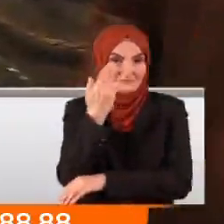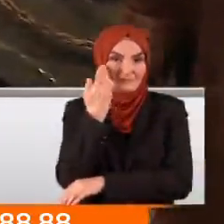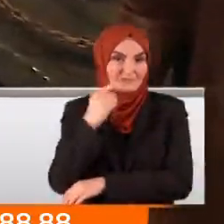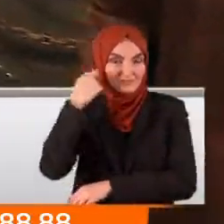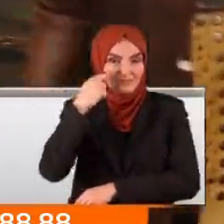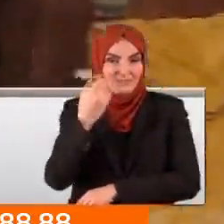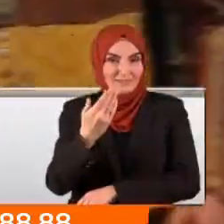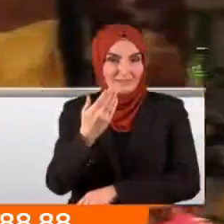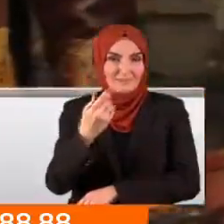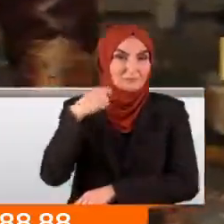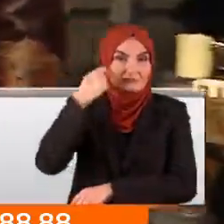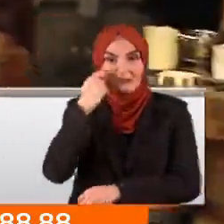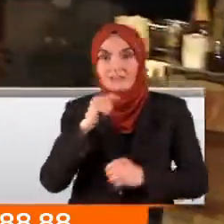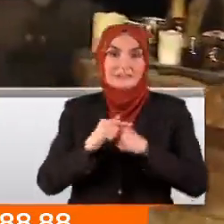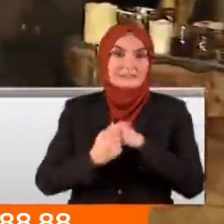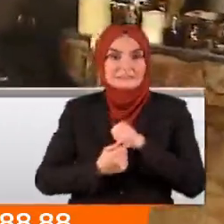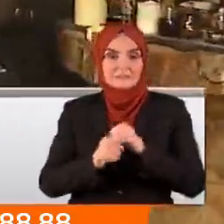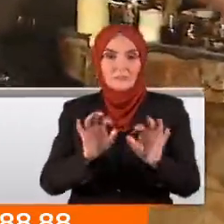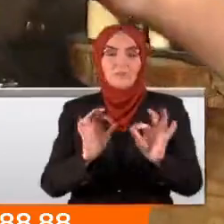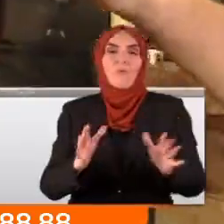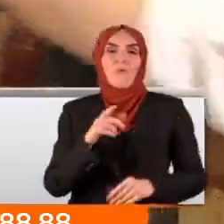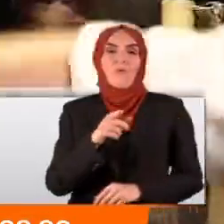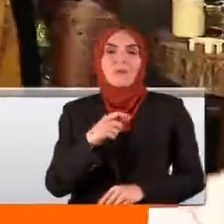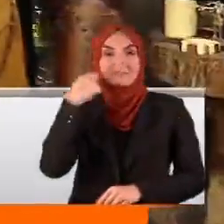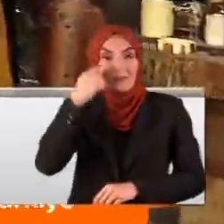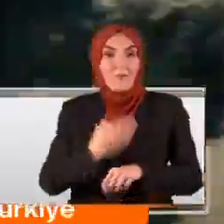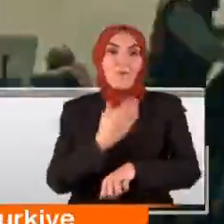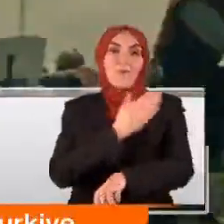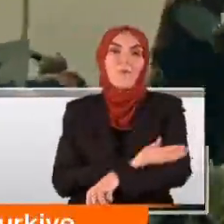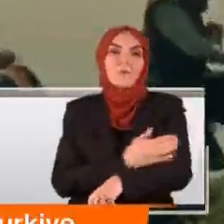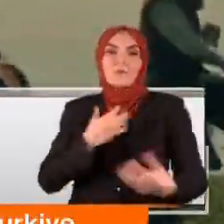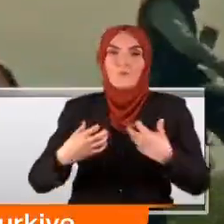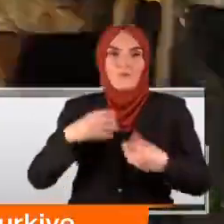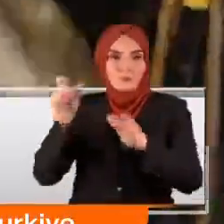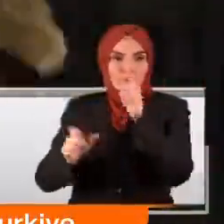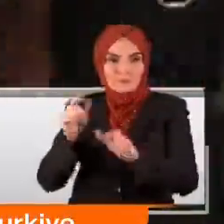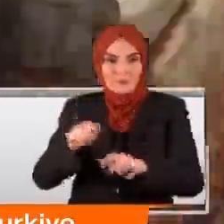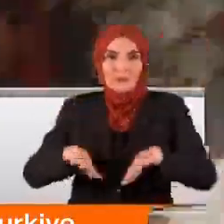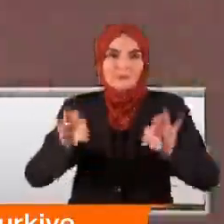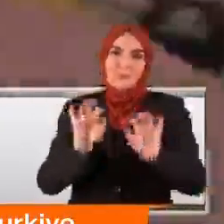çekiliyor. Daha doğrusu çekilmeden önce o sahnelere oyuncular bu şekilde hazırlanıyor.